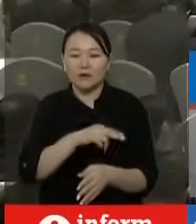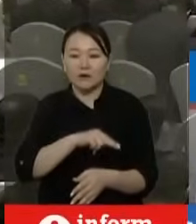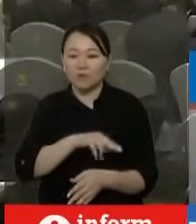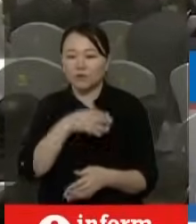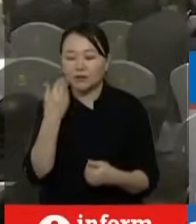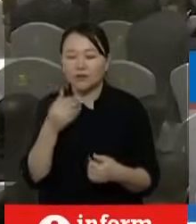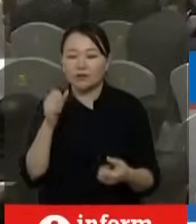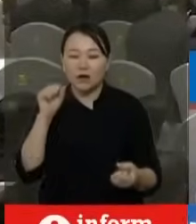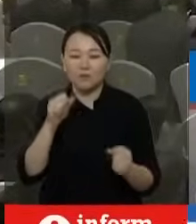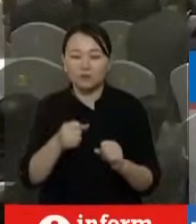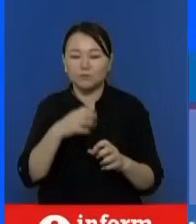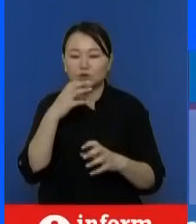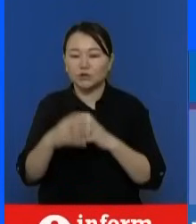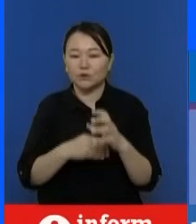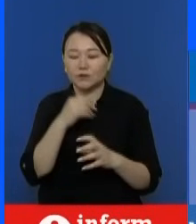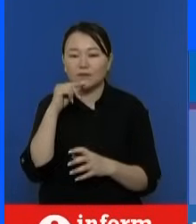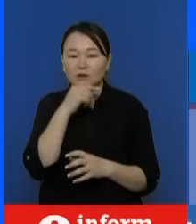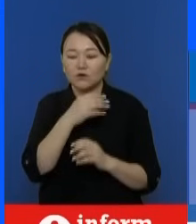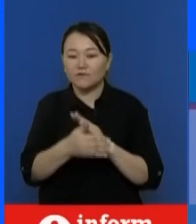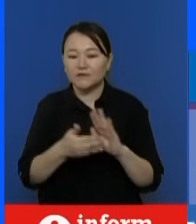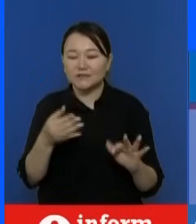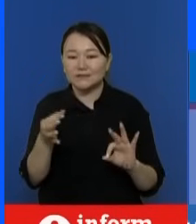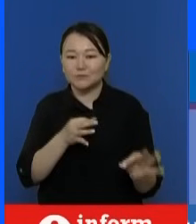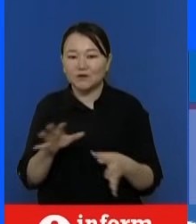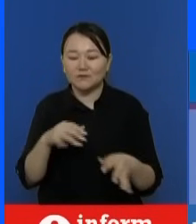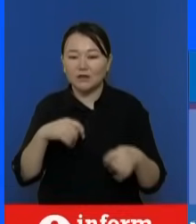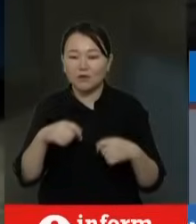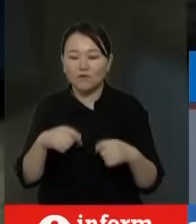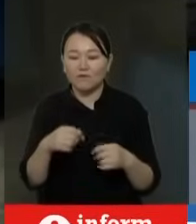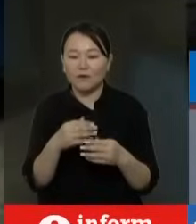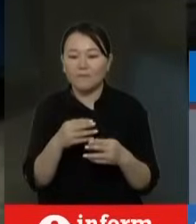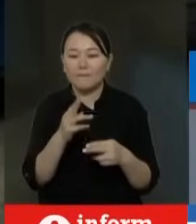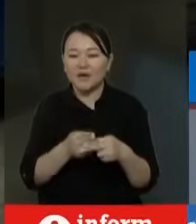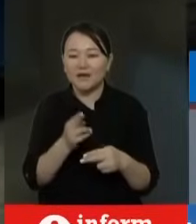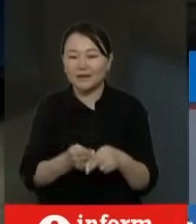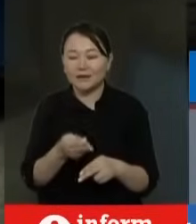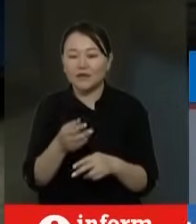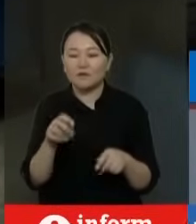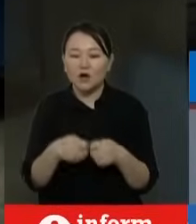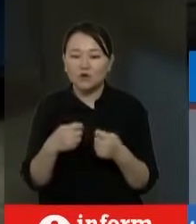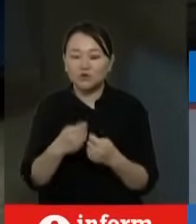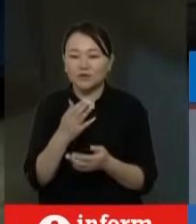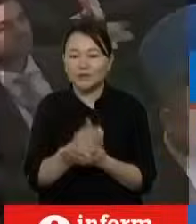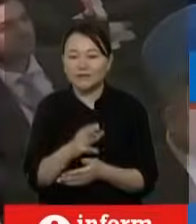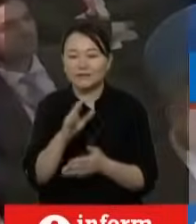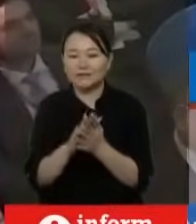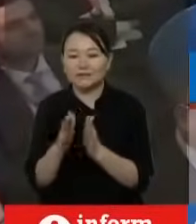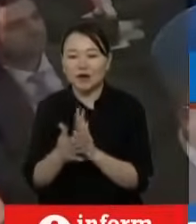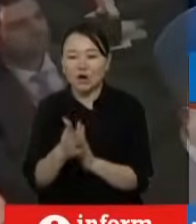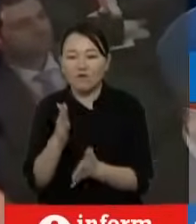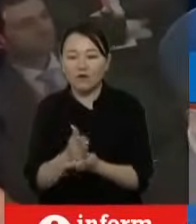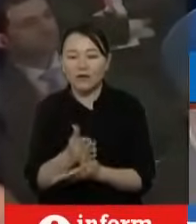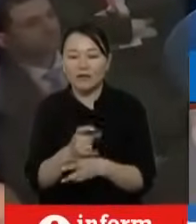всего, напряженность международной экономики вызвана несправедливым торговым барьером, протекционизмом и нарушением имеющихся договоров. Сейчас